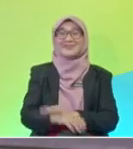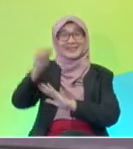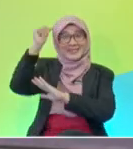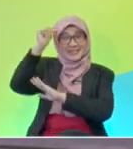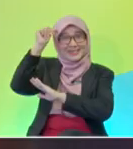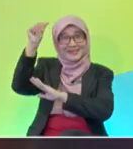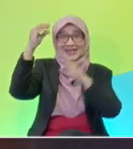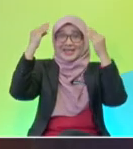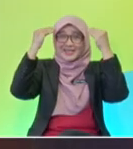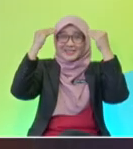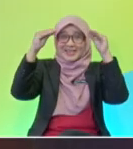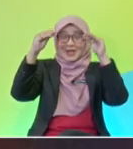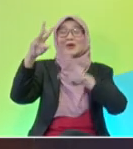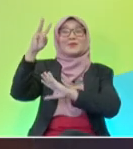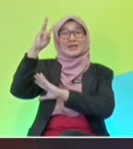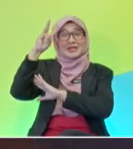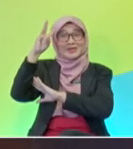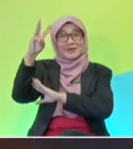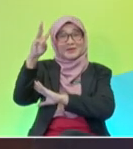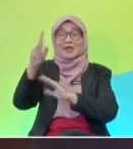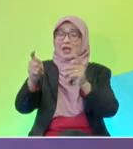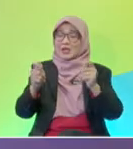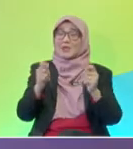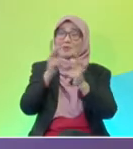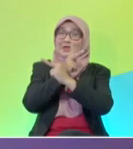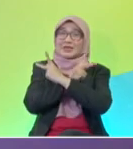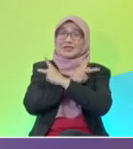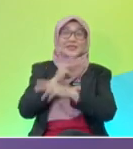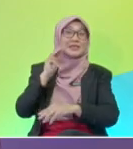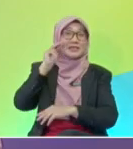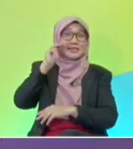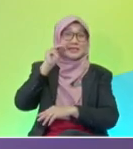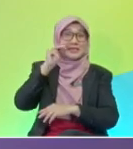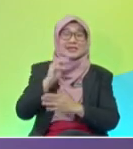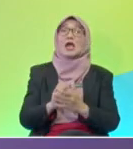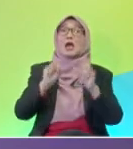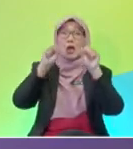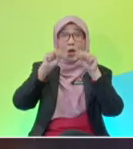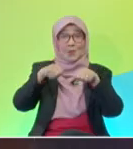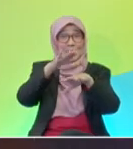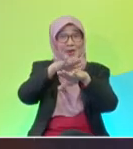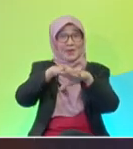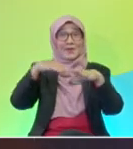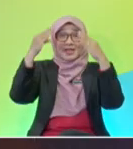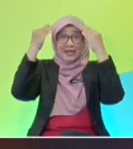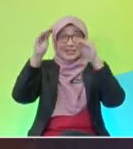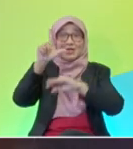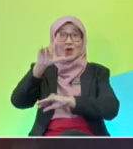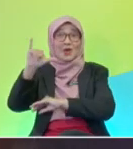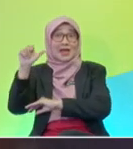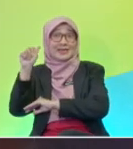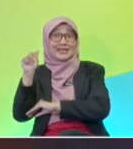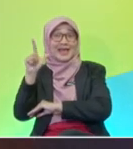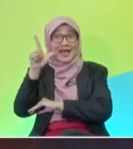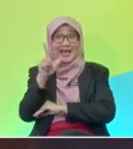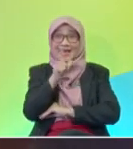Cikgu Waalaikumussalam Terima kasih Mira ataupun boleh panggil saya Cikgu Lia Cikgu Li baik Cikgu